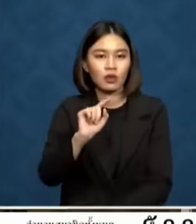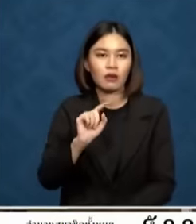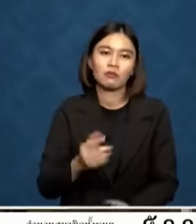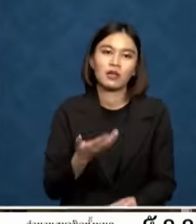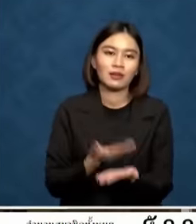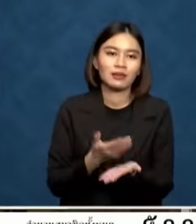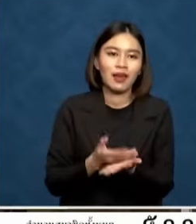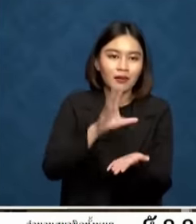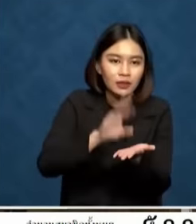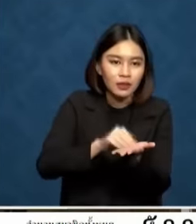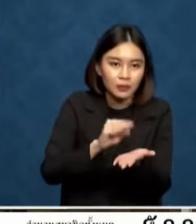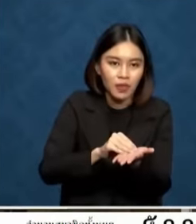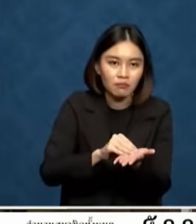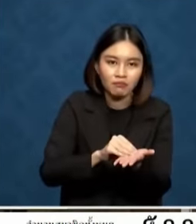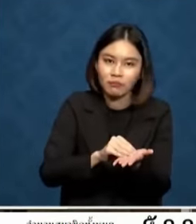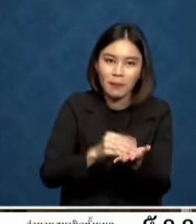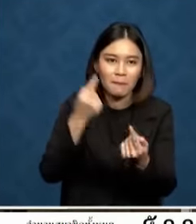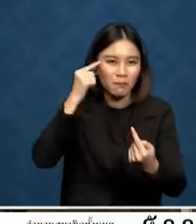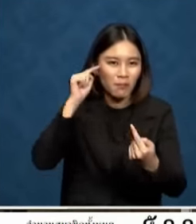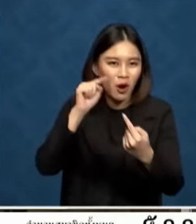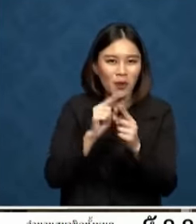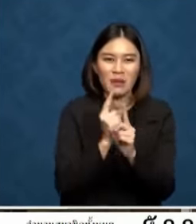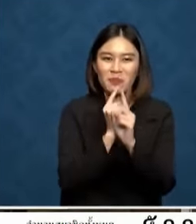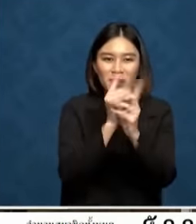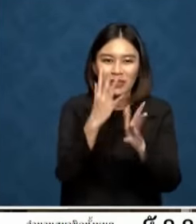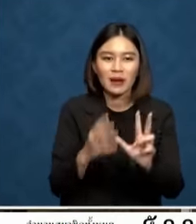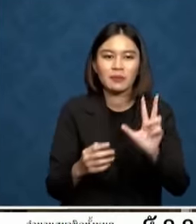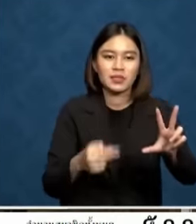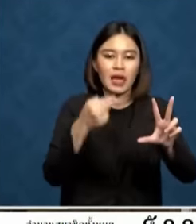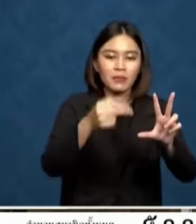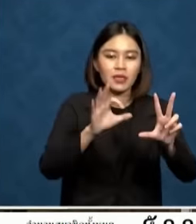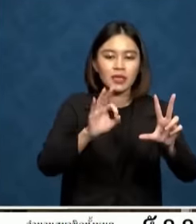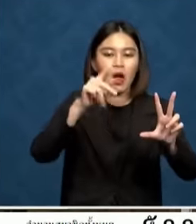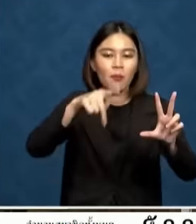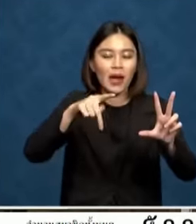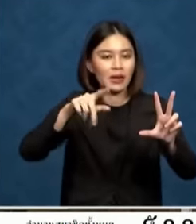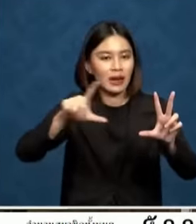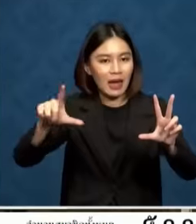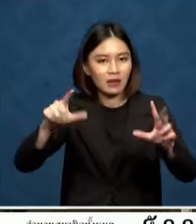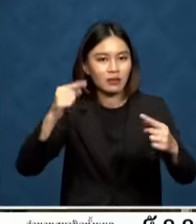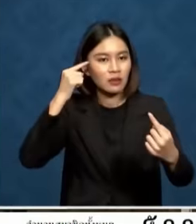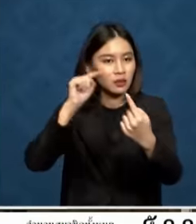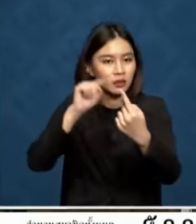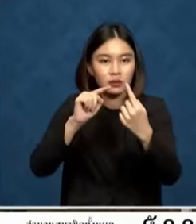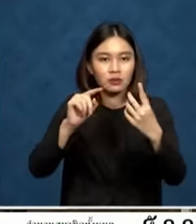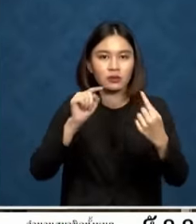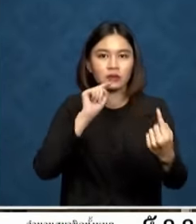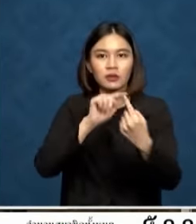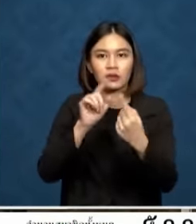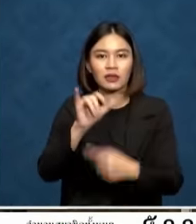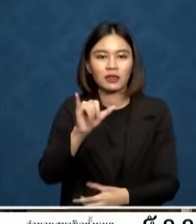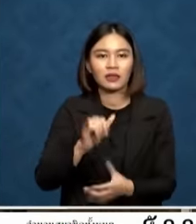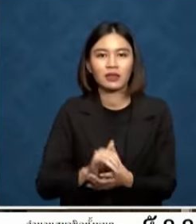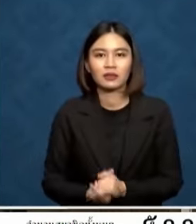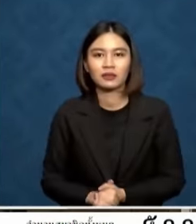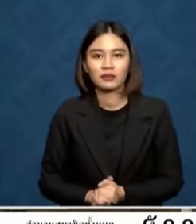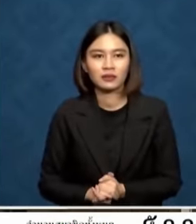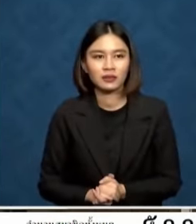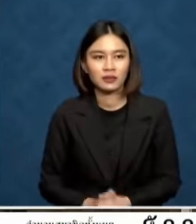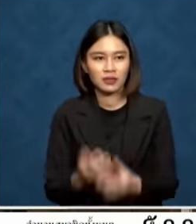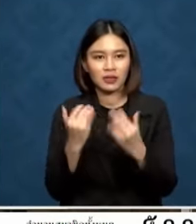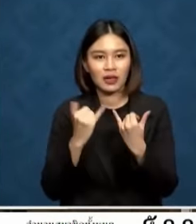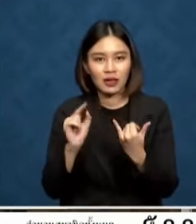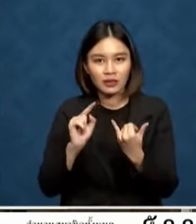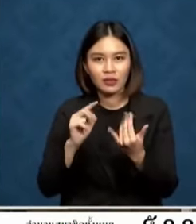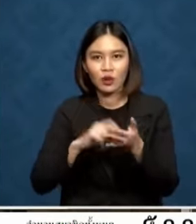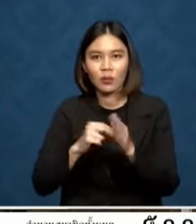เก็บรายได้ต่ำเป้า39,000ล้านบาทอันนี้ก็คือตัว